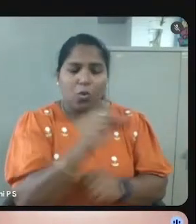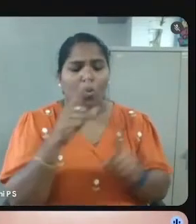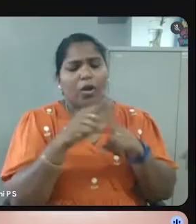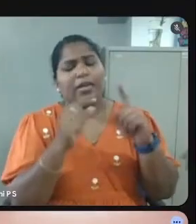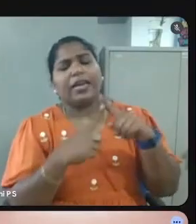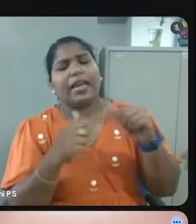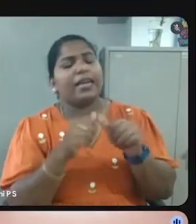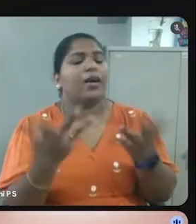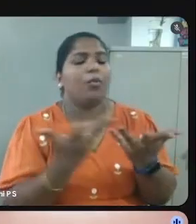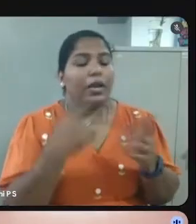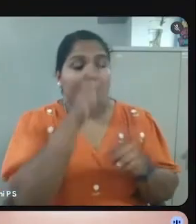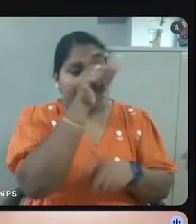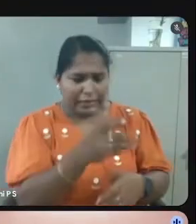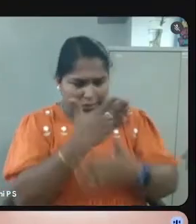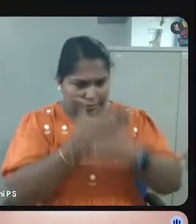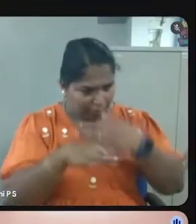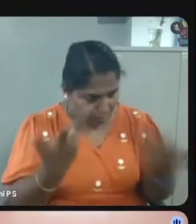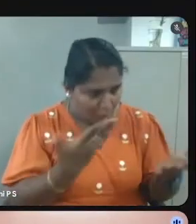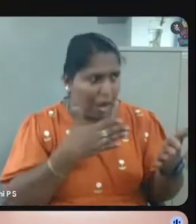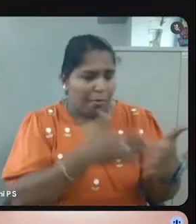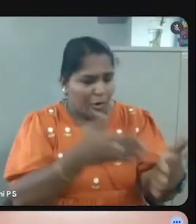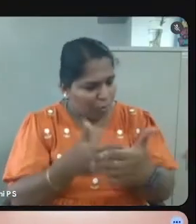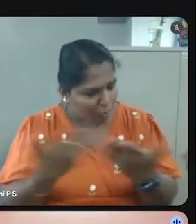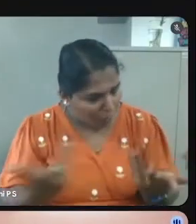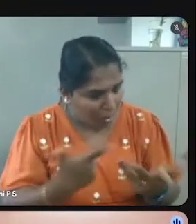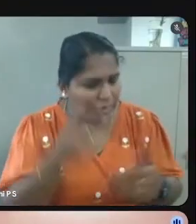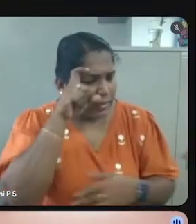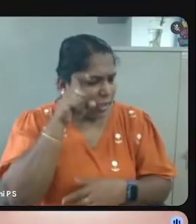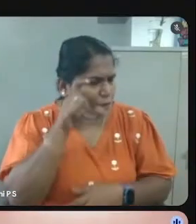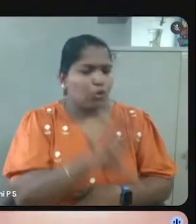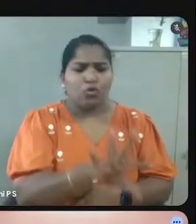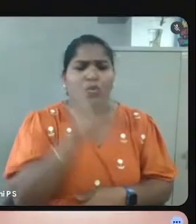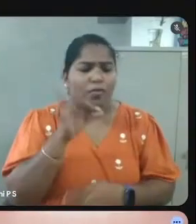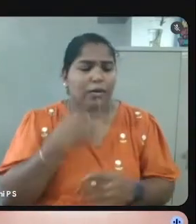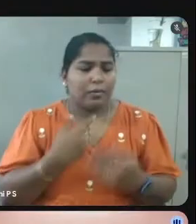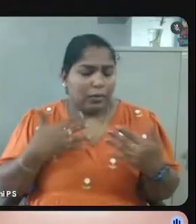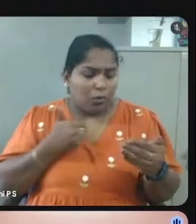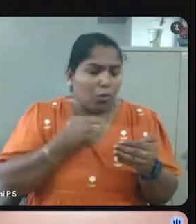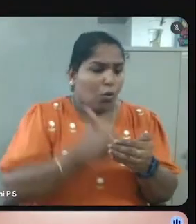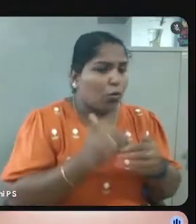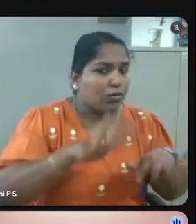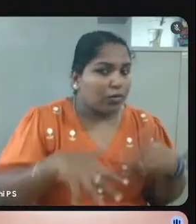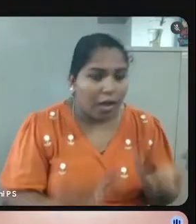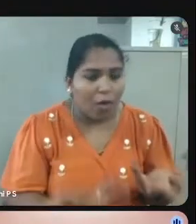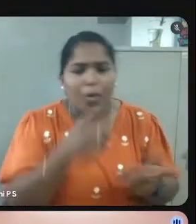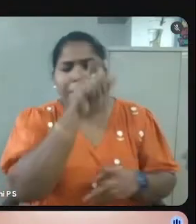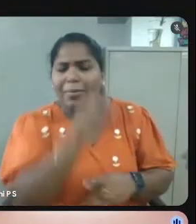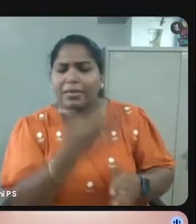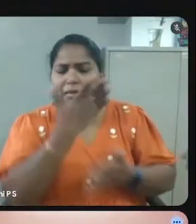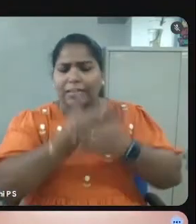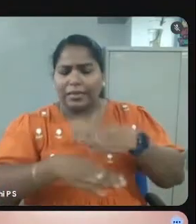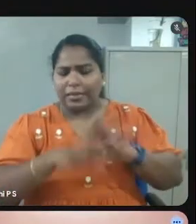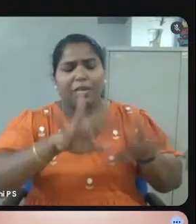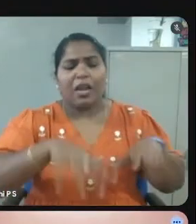ബാരിയേഴ്സ് എന്തൊക്കെയാണ്, അവരുടെ ഒരു സെക്ഷുവൽ പ്രിഫറൻസ് എന്തൊക്കെയാണ്, ഇന്റിമസി എന്തൊക്കെയാണ്, അവരുടെ ഏതൊരു ഡിസബിലിറ്റി